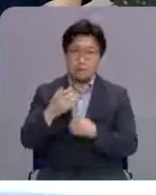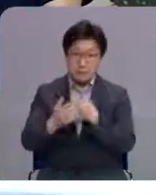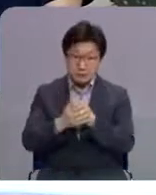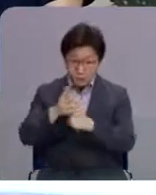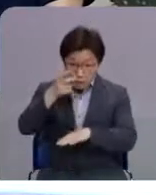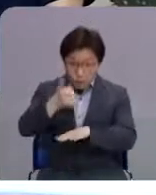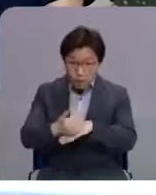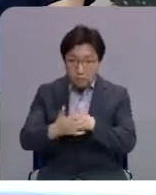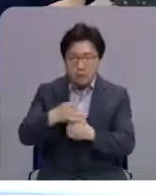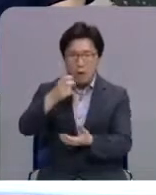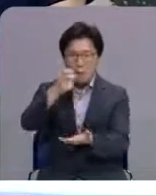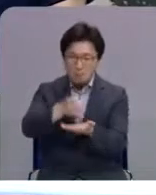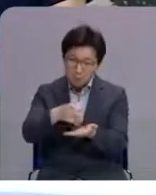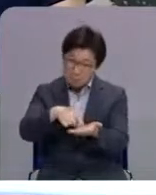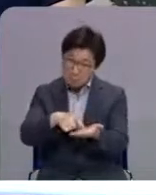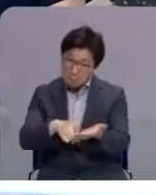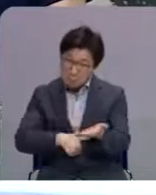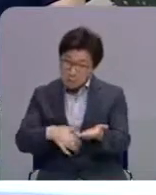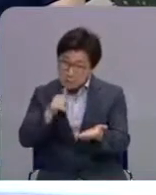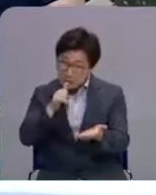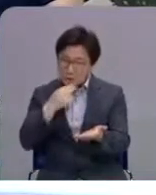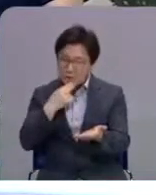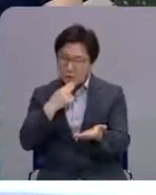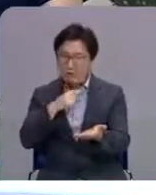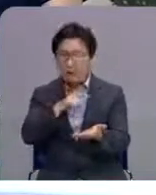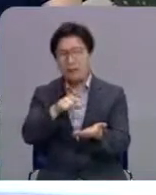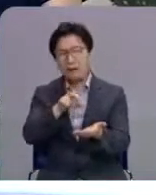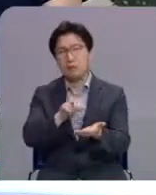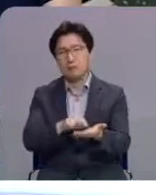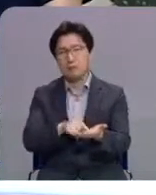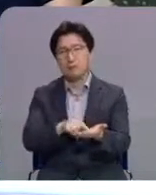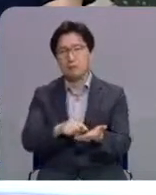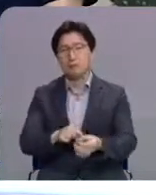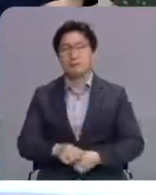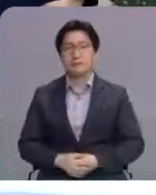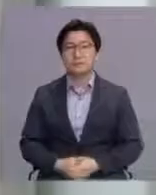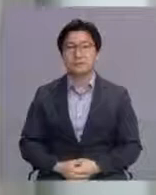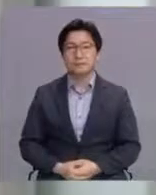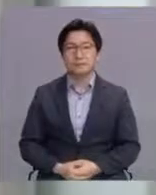의문을 제기하는 목소리가 높아지고 있습니다. 오정현 기자입니다.